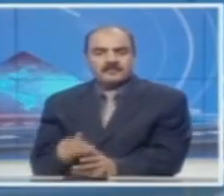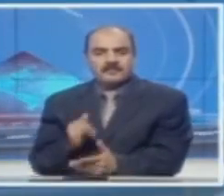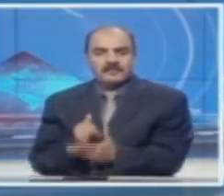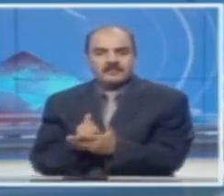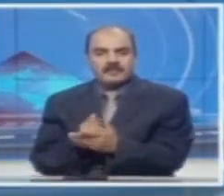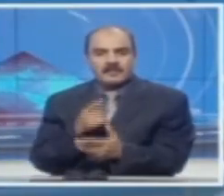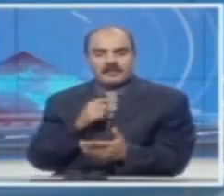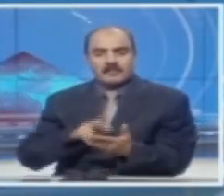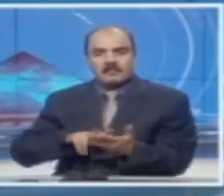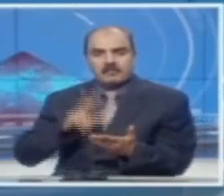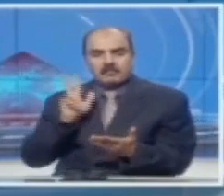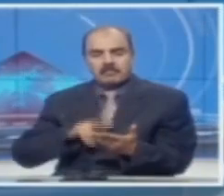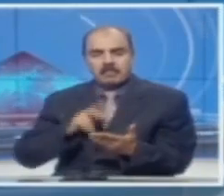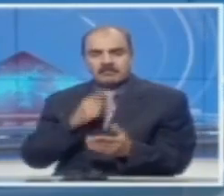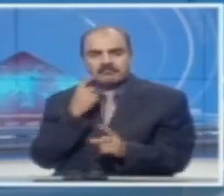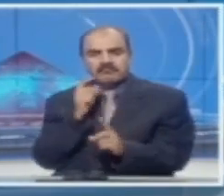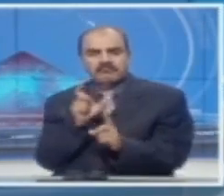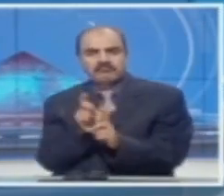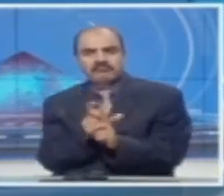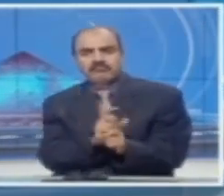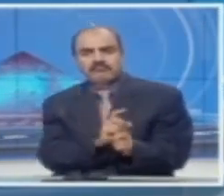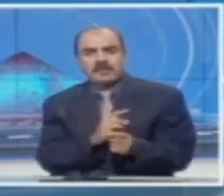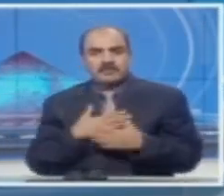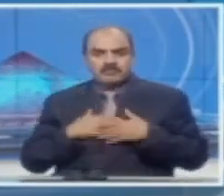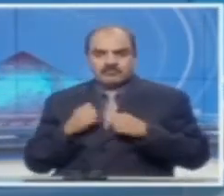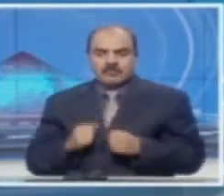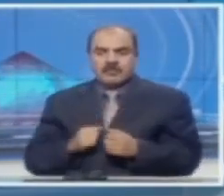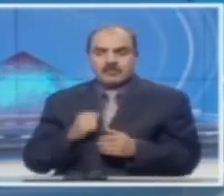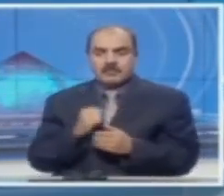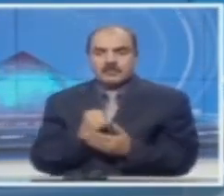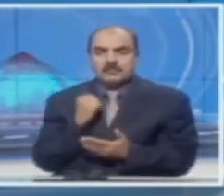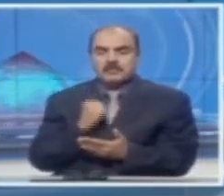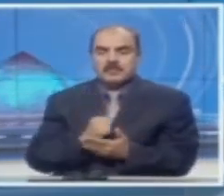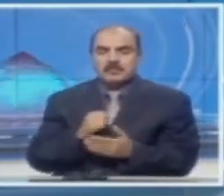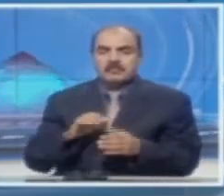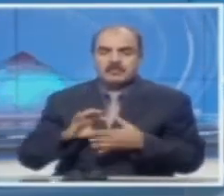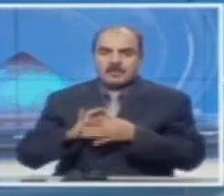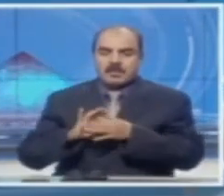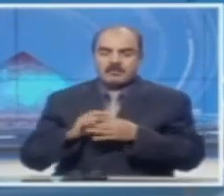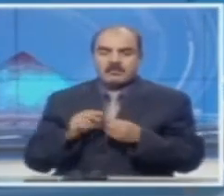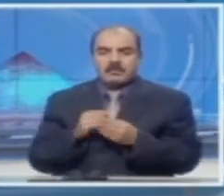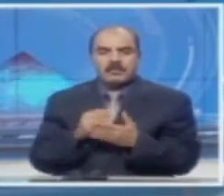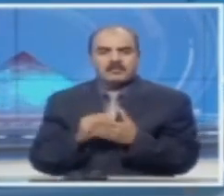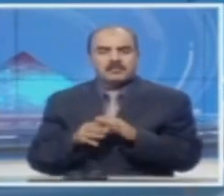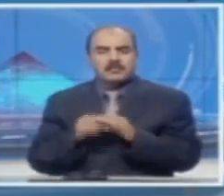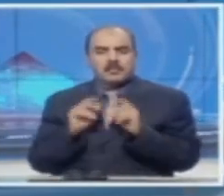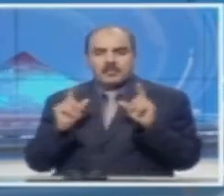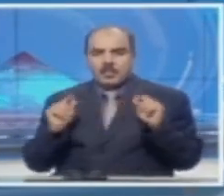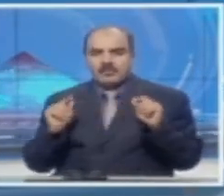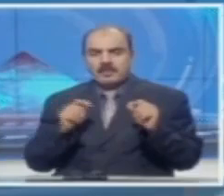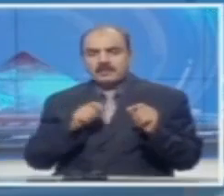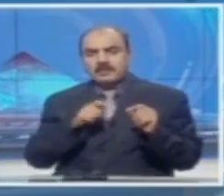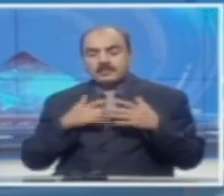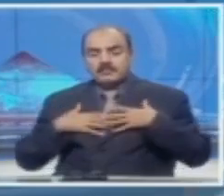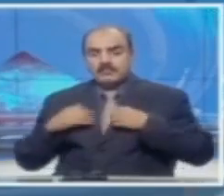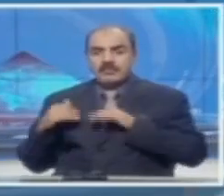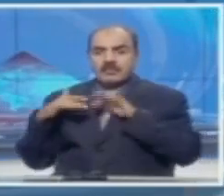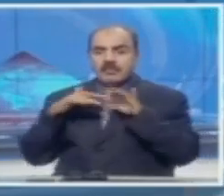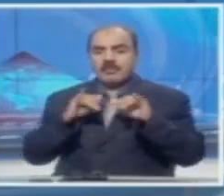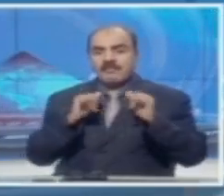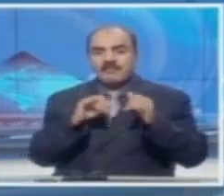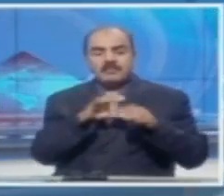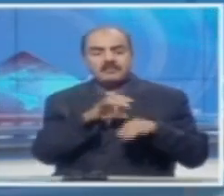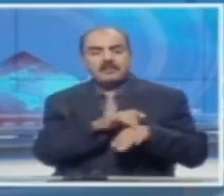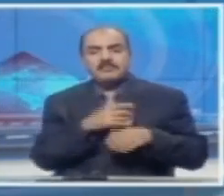أعلنت الهيئة العامة للاعتماد والرقابة الصحية إطلاق الإصدار المشترك لمعايير التميز في السياحة العلاجية للمنشآت